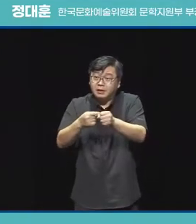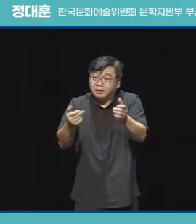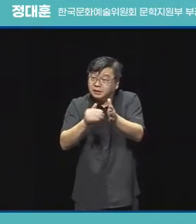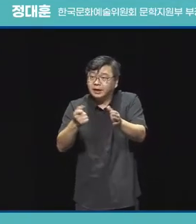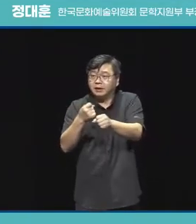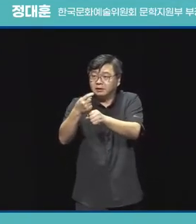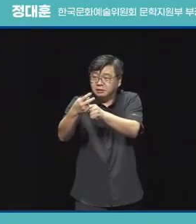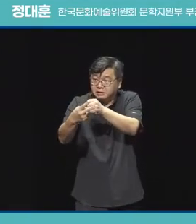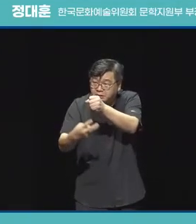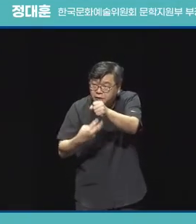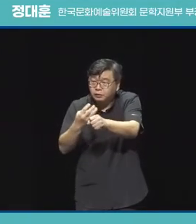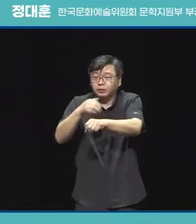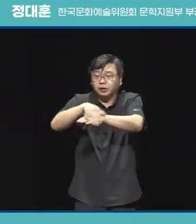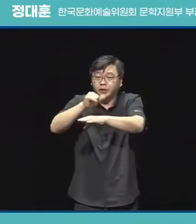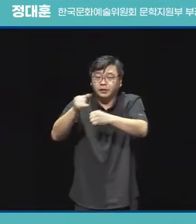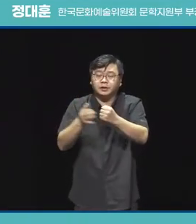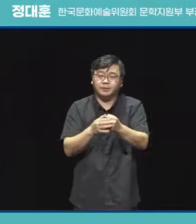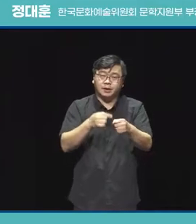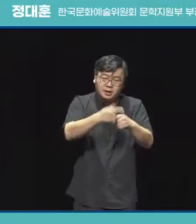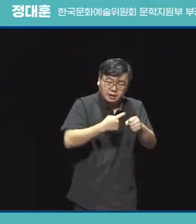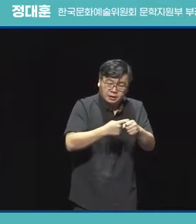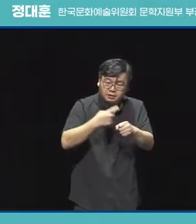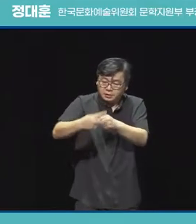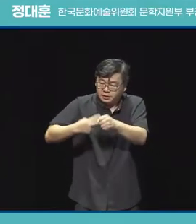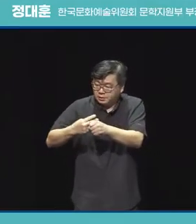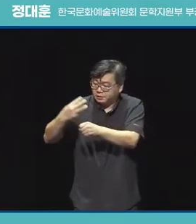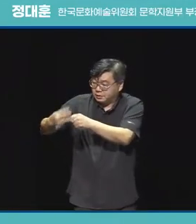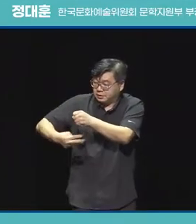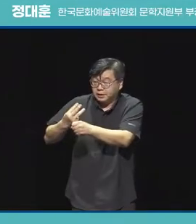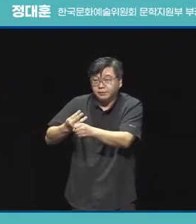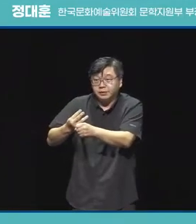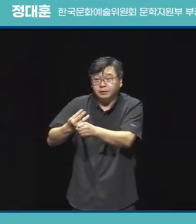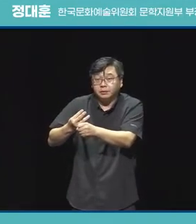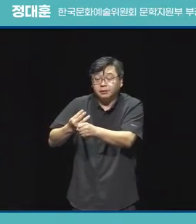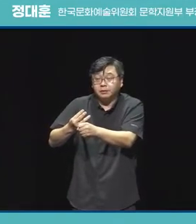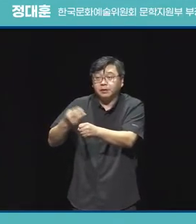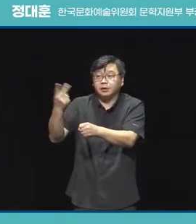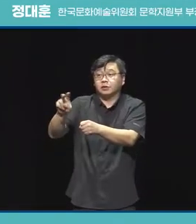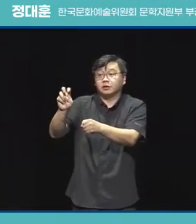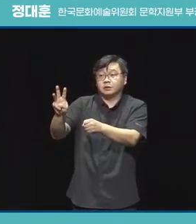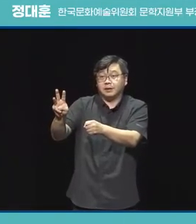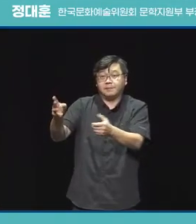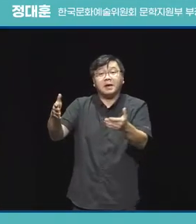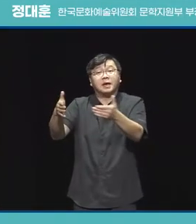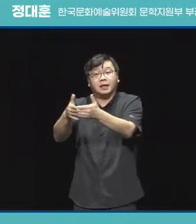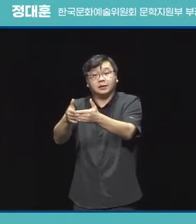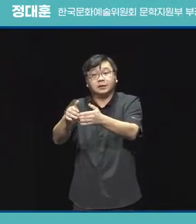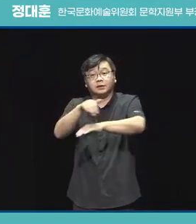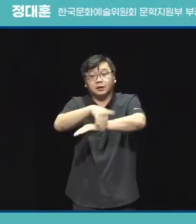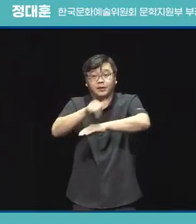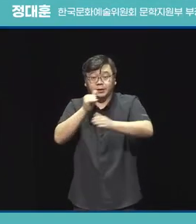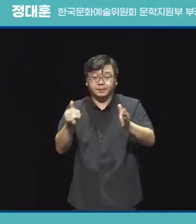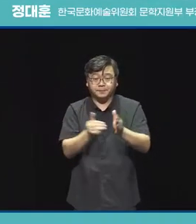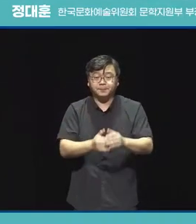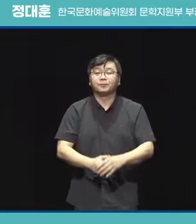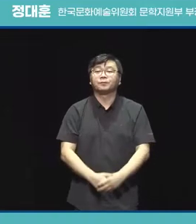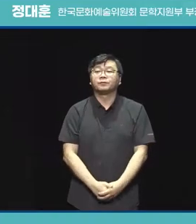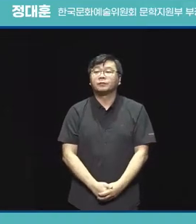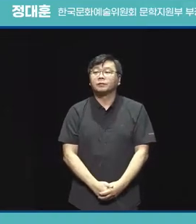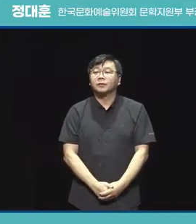있습니다. 그래서 2024년까지 3개년간 지원이 되고 있는데요. 따라서 2023년도 2년차